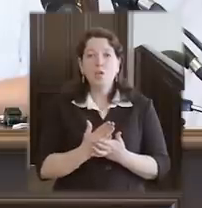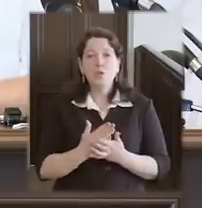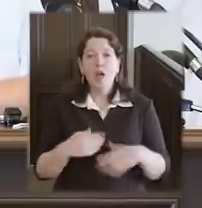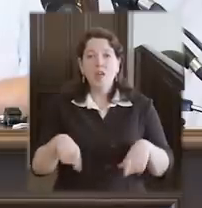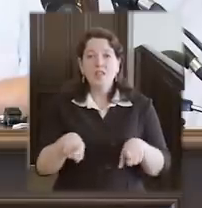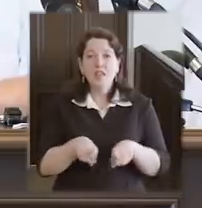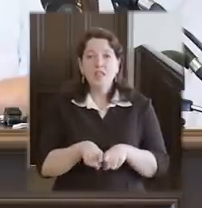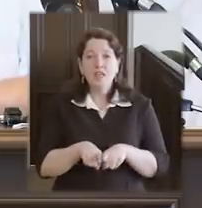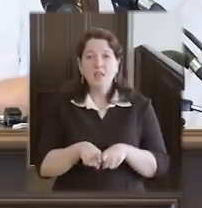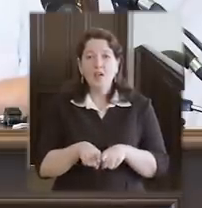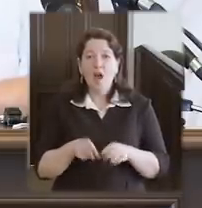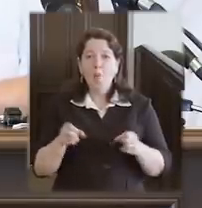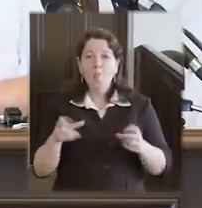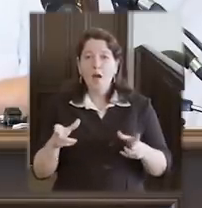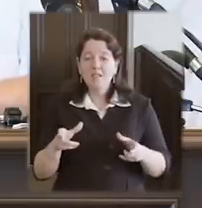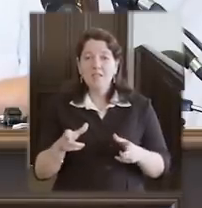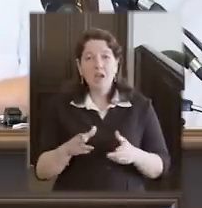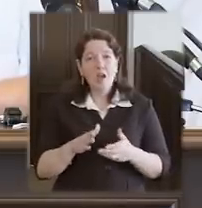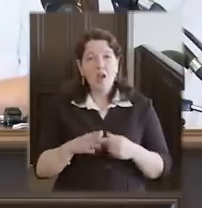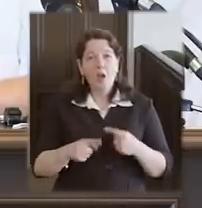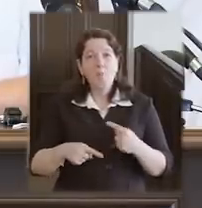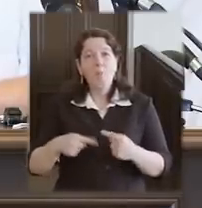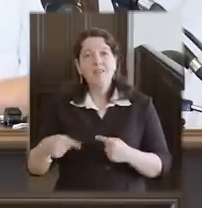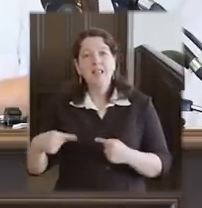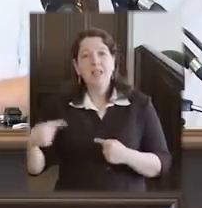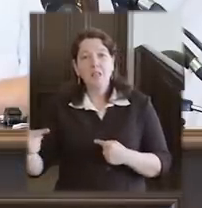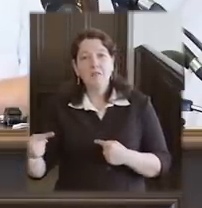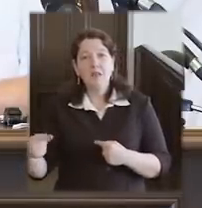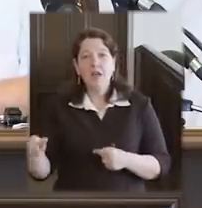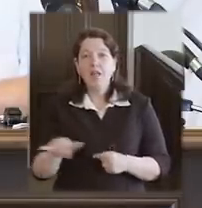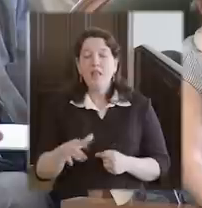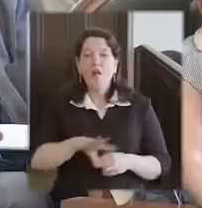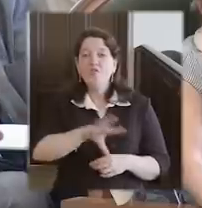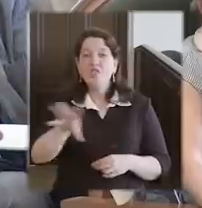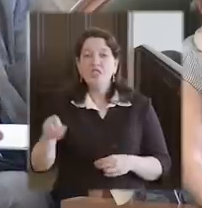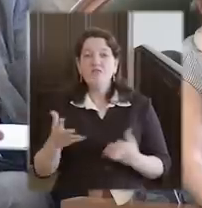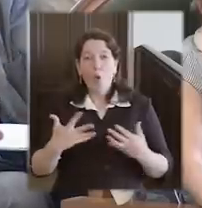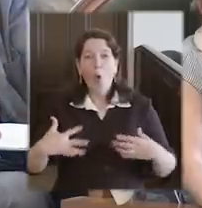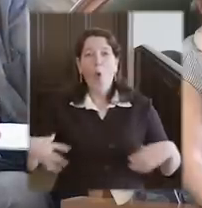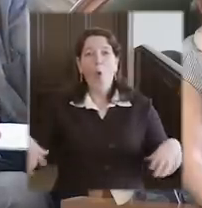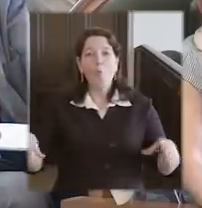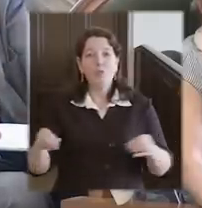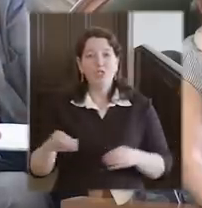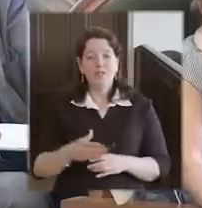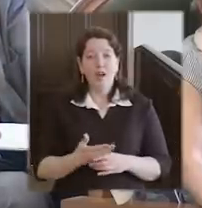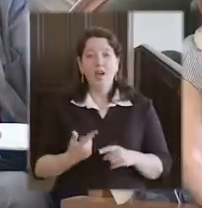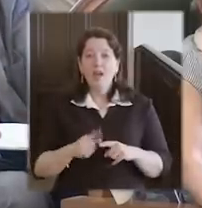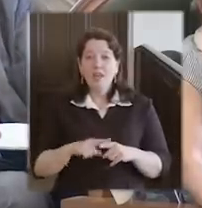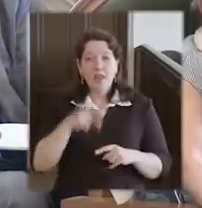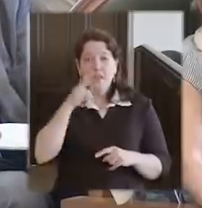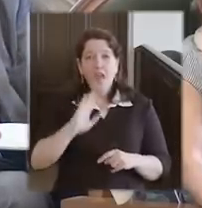имеют роковые иногда последствия для всего общества. Причем не думайте, грехи –